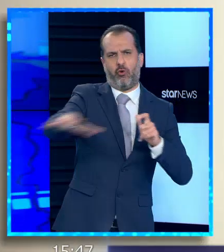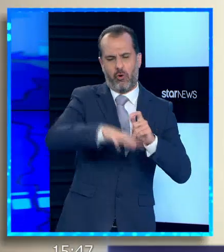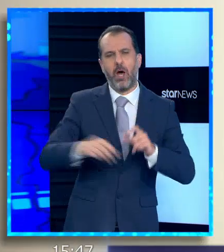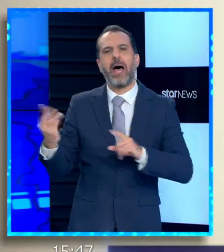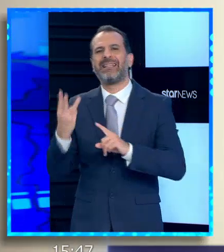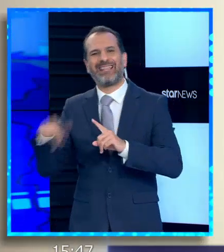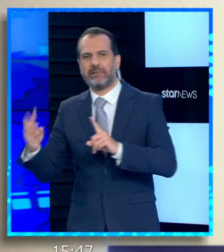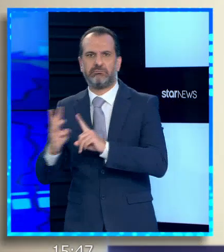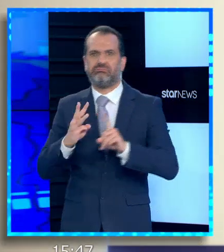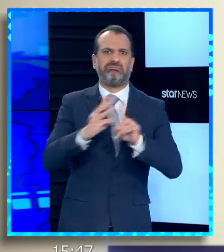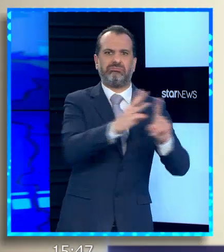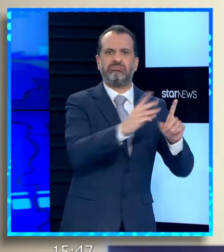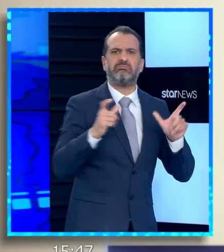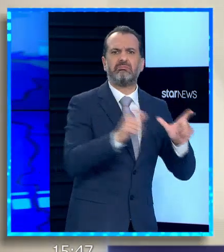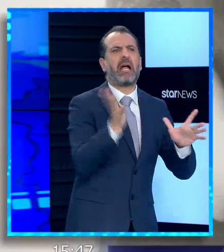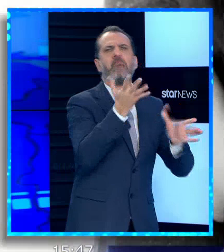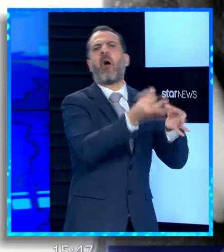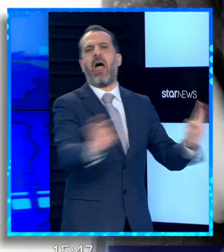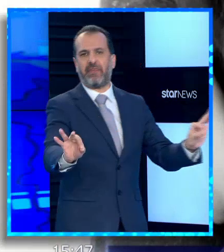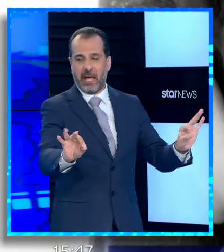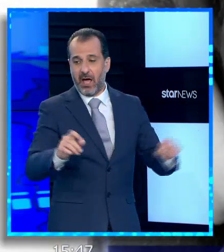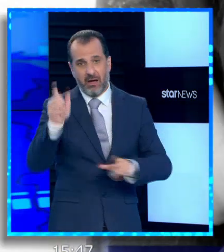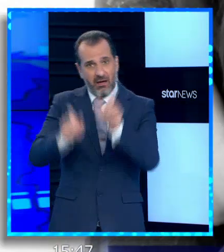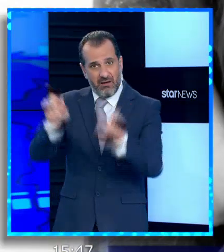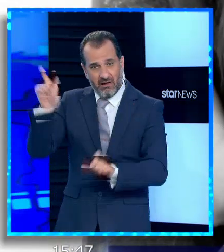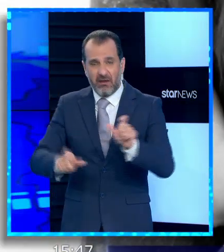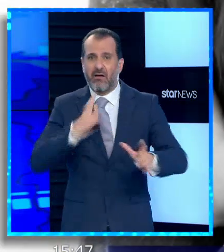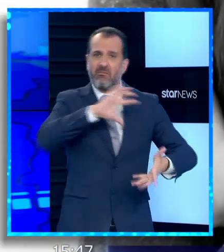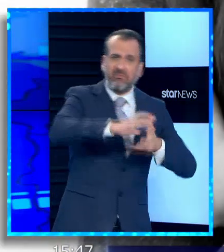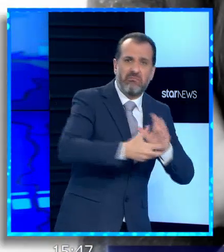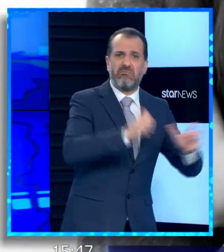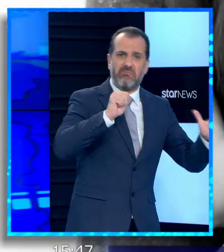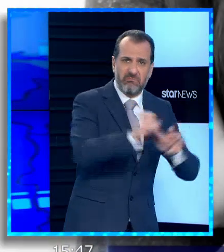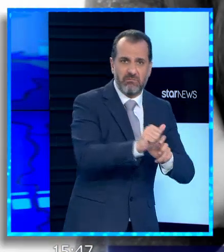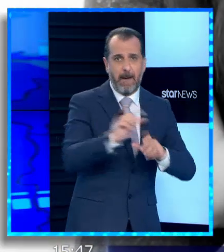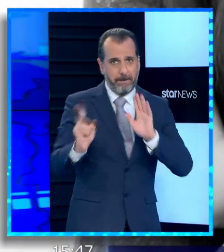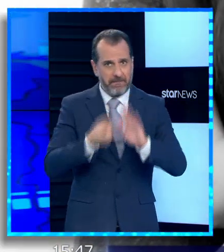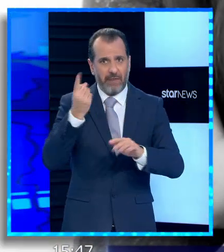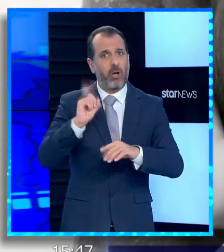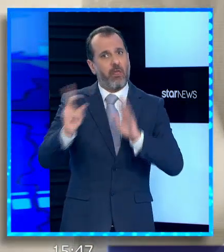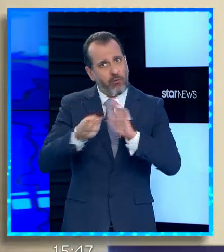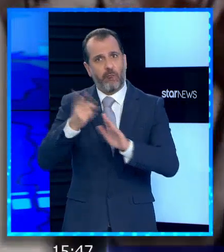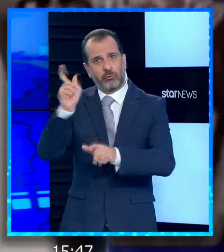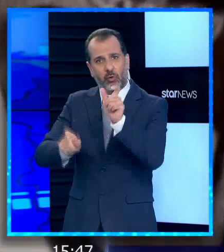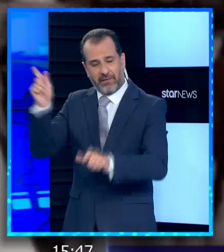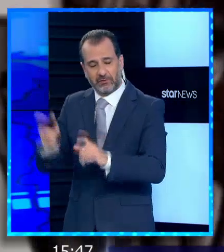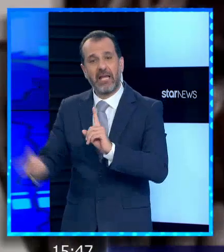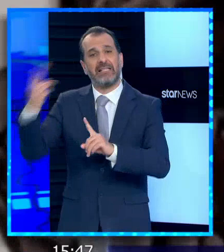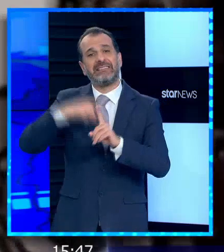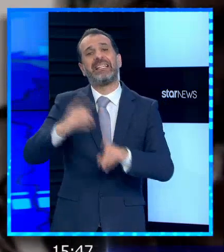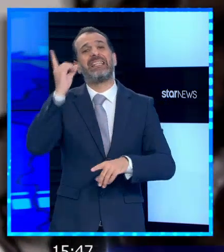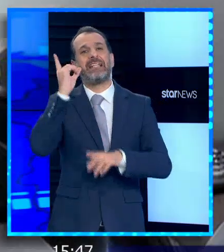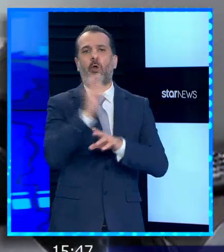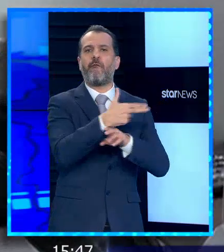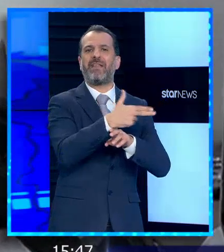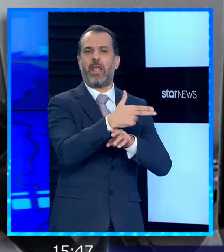απόμερο σημείο. Εκεί ο ένας μετά τον άλλον, όχι μία αλλά δύο φορές, την εξανάγκασαν σε ασυλλογικές πράξεις. Κατέγραφαν τις πράξεις με κινητό